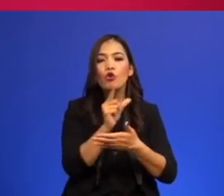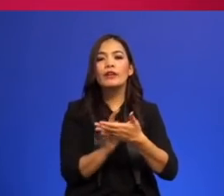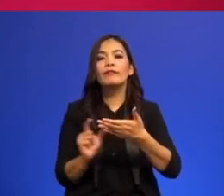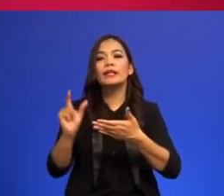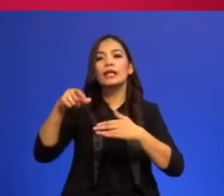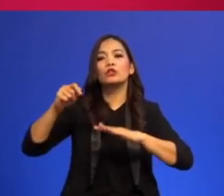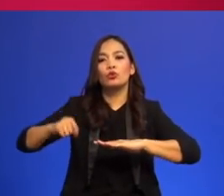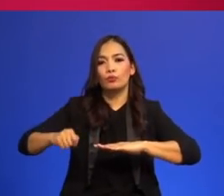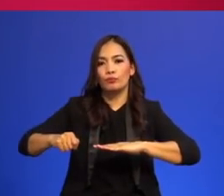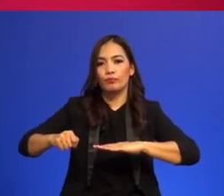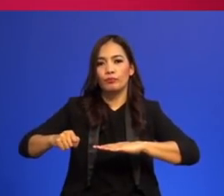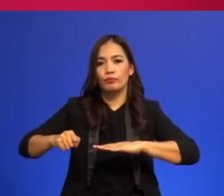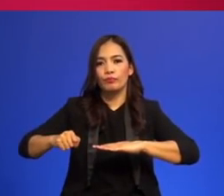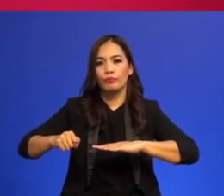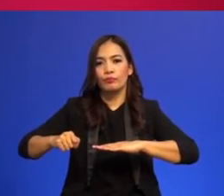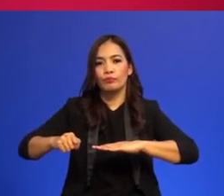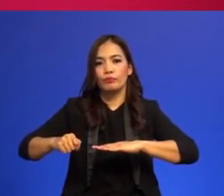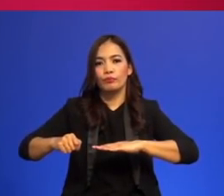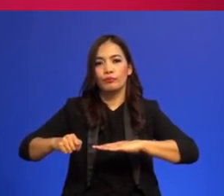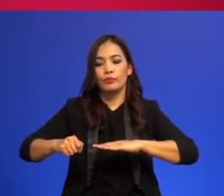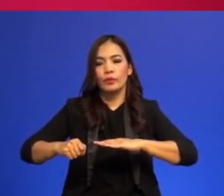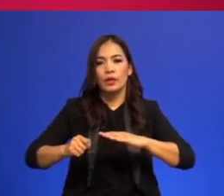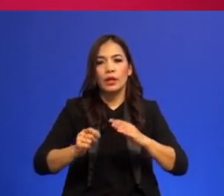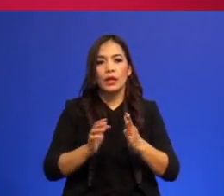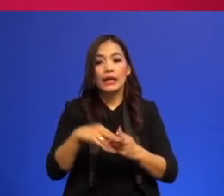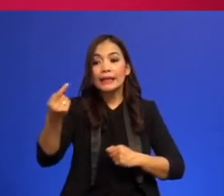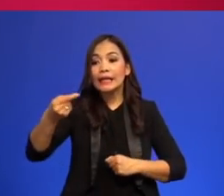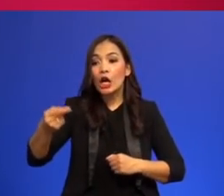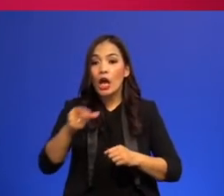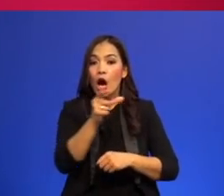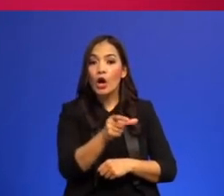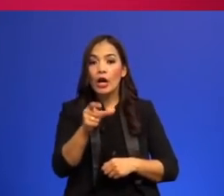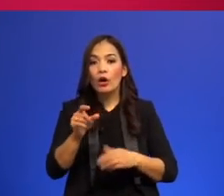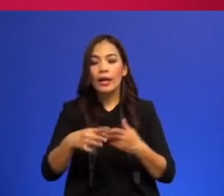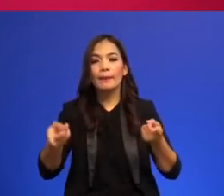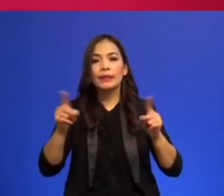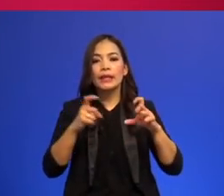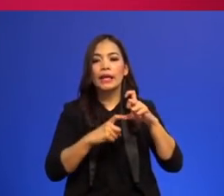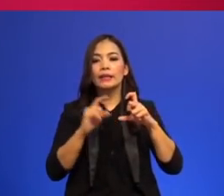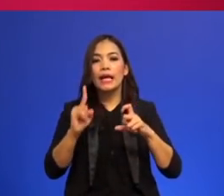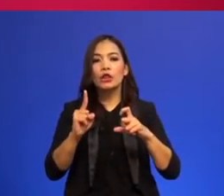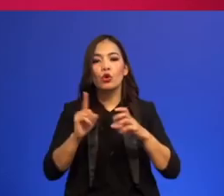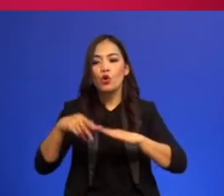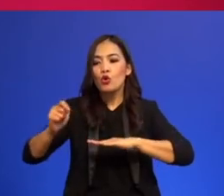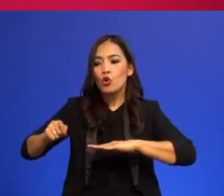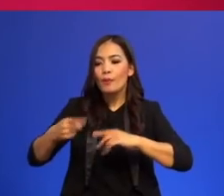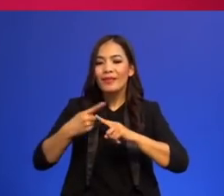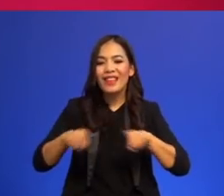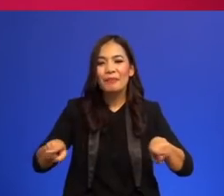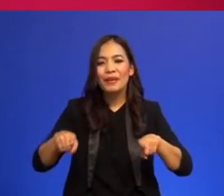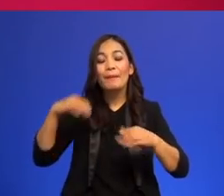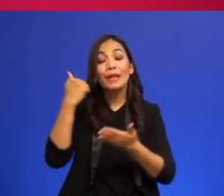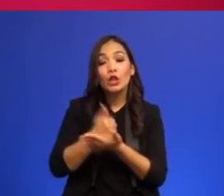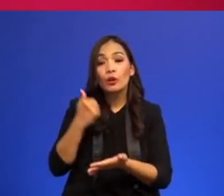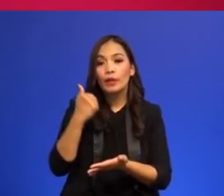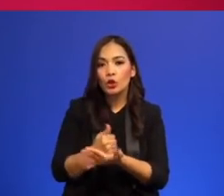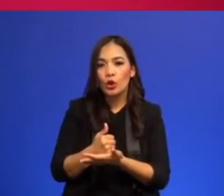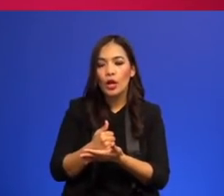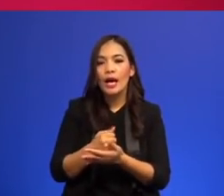hukum. Jadi menyekolahkan orang-orang yang jadi sarjana, tetapi yang betul-betul